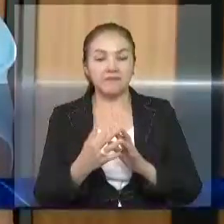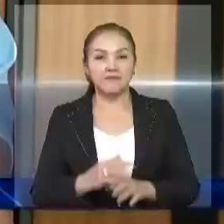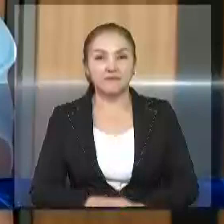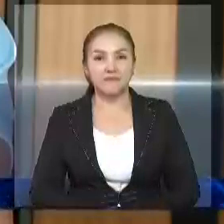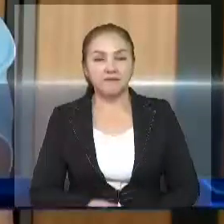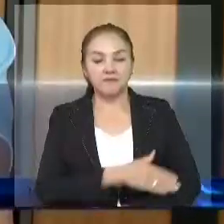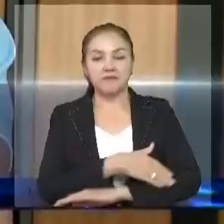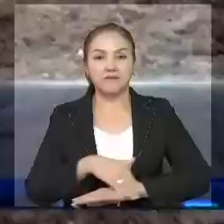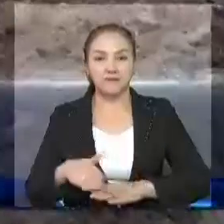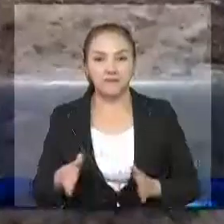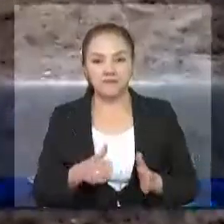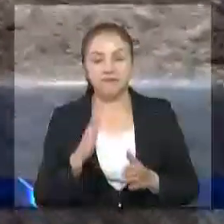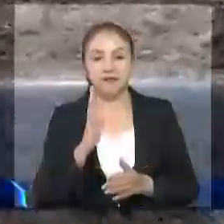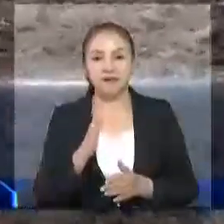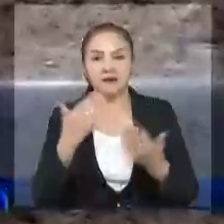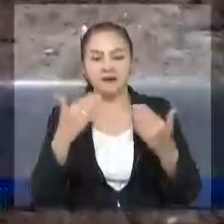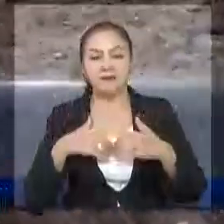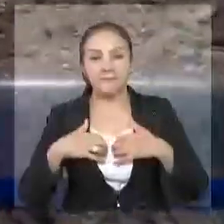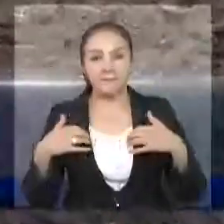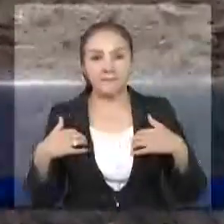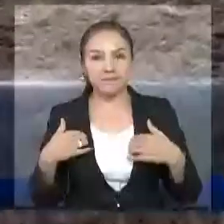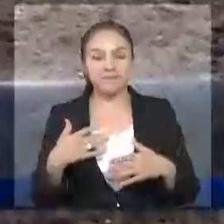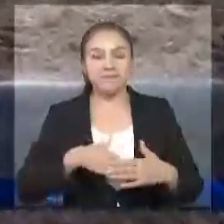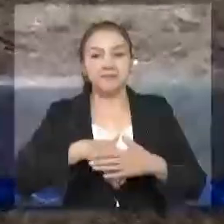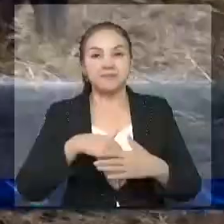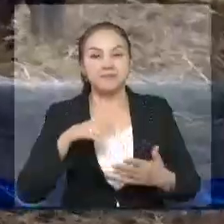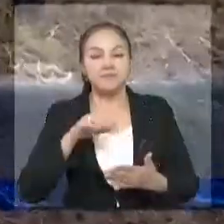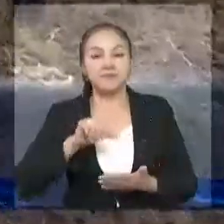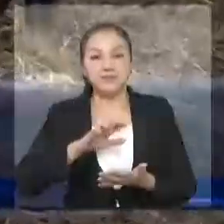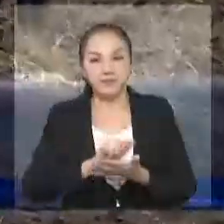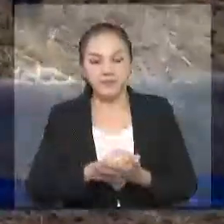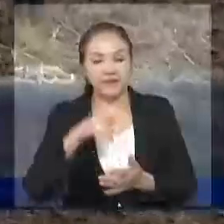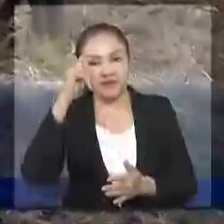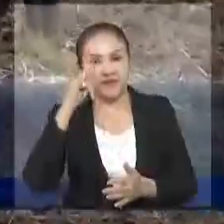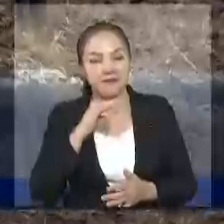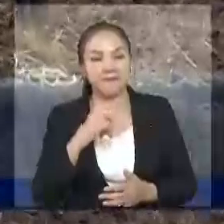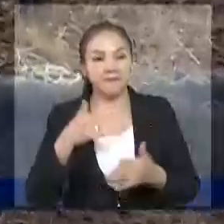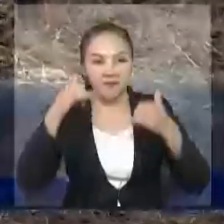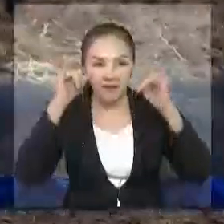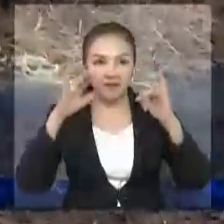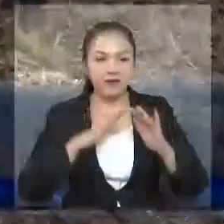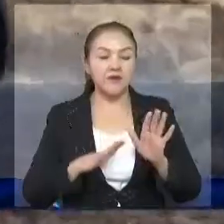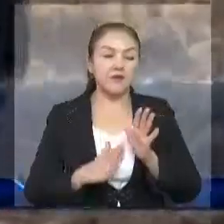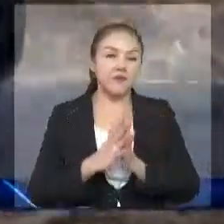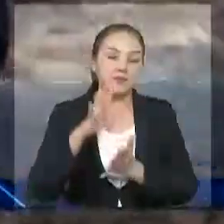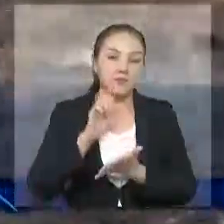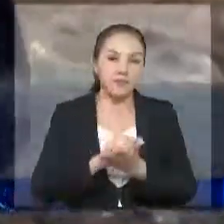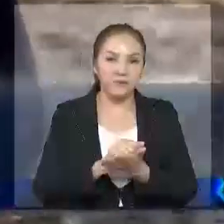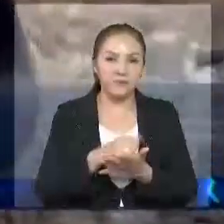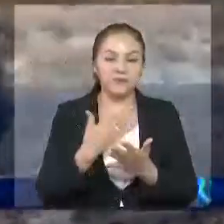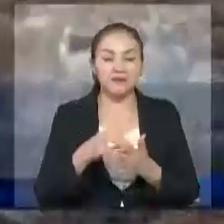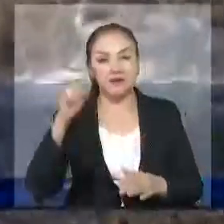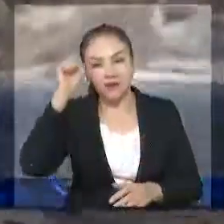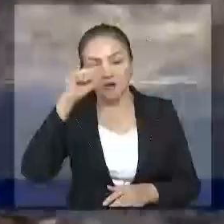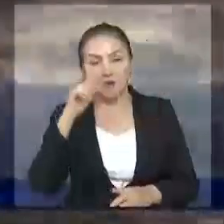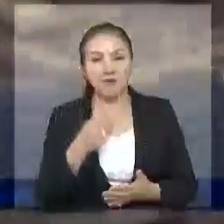Сосын көшеге асфальт салдым. Қазір мал шаруашылығымен белсенді айналысады. Қазақтың ақбас тұқымды ірі қара малдарын өсіреді. Еділбай тұқымды